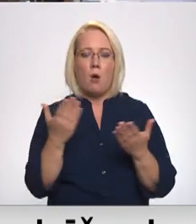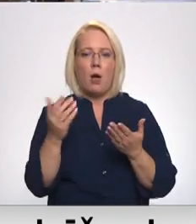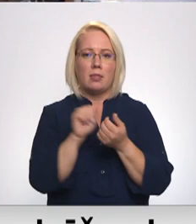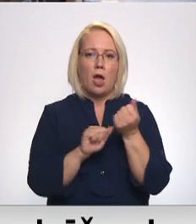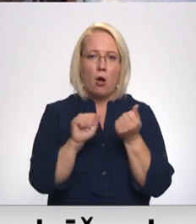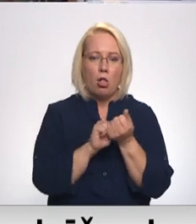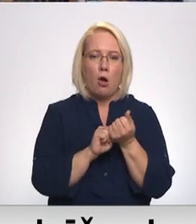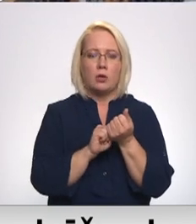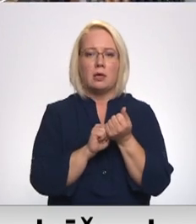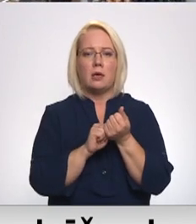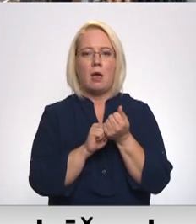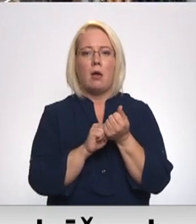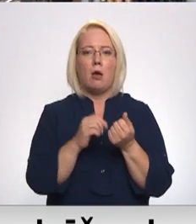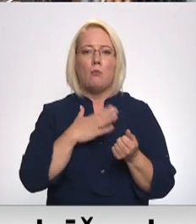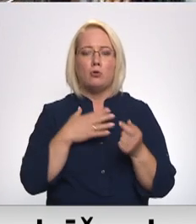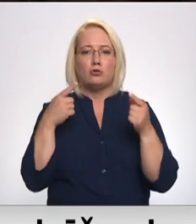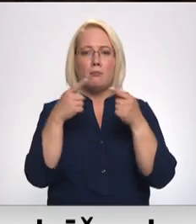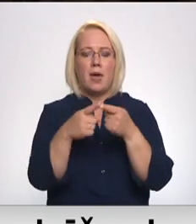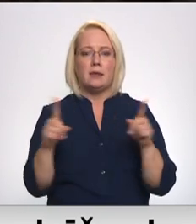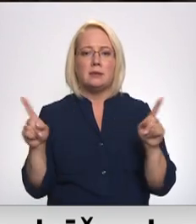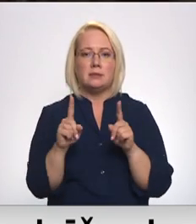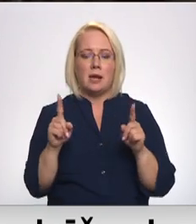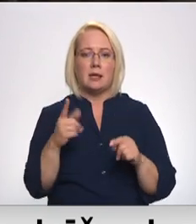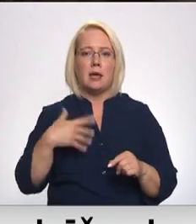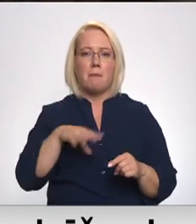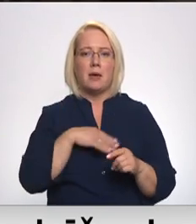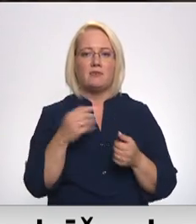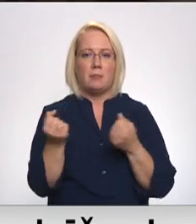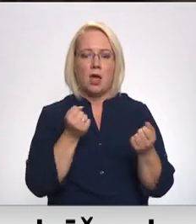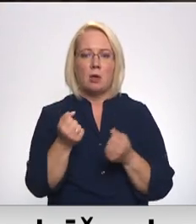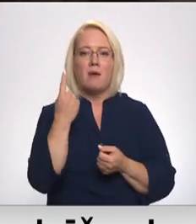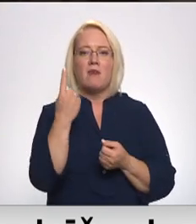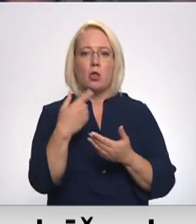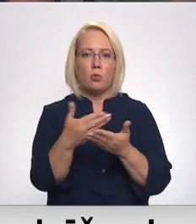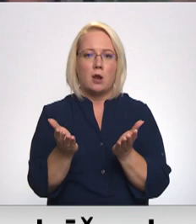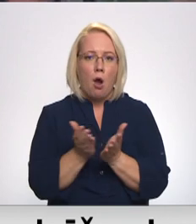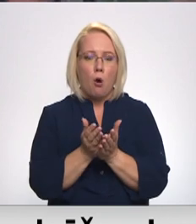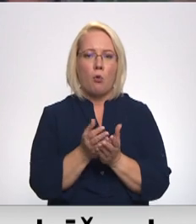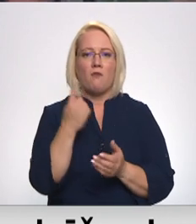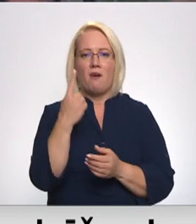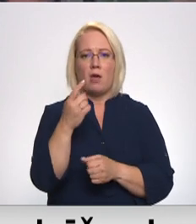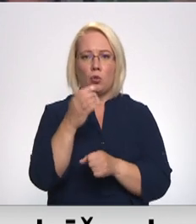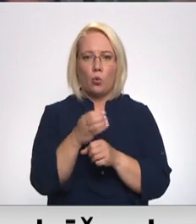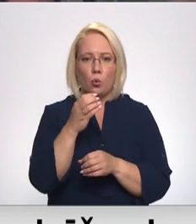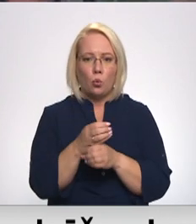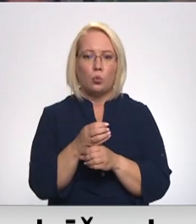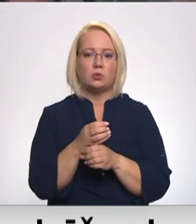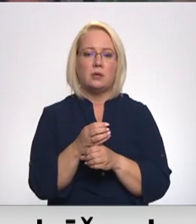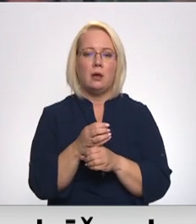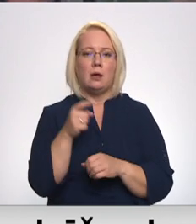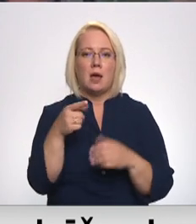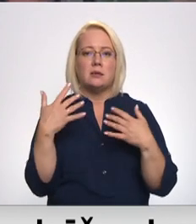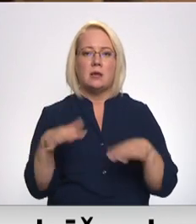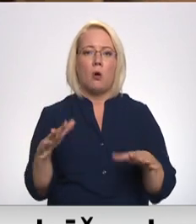ekoloģija. Mūsu mērķis ir tāds, ja mēs varam pat ietaupīt vienu trauku vai vienu grūzi, tad tas